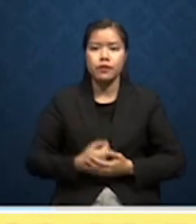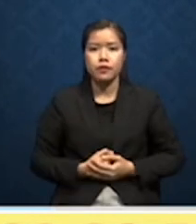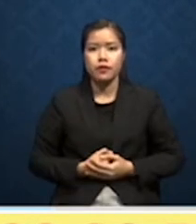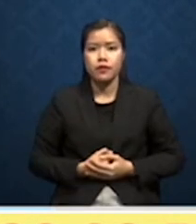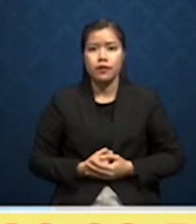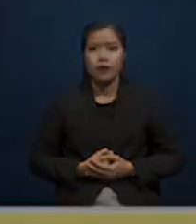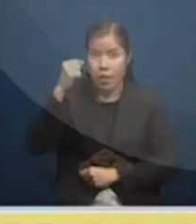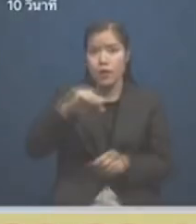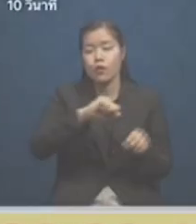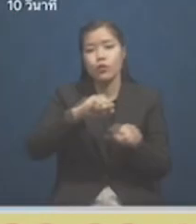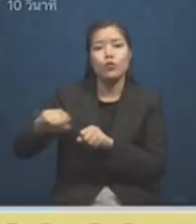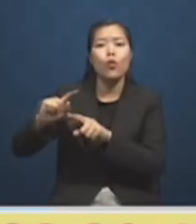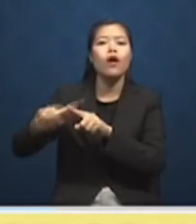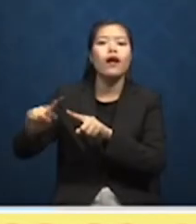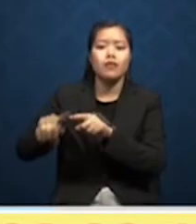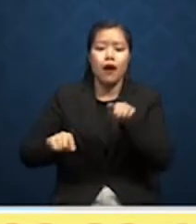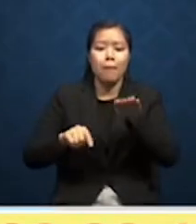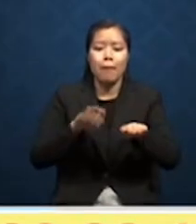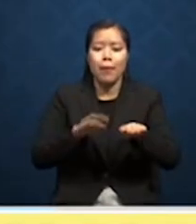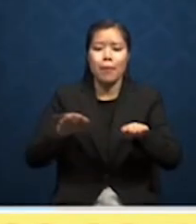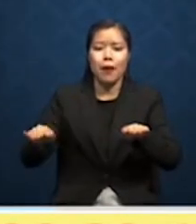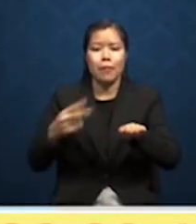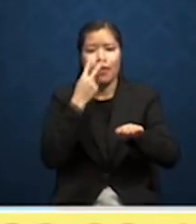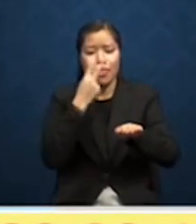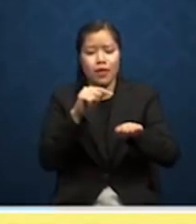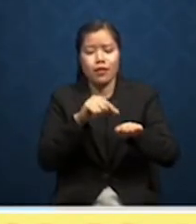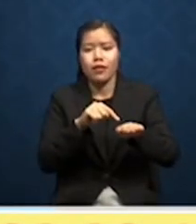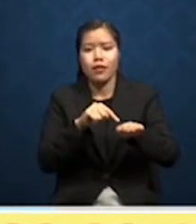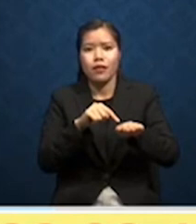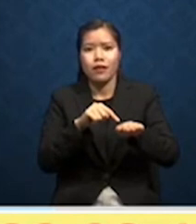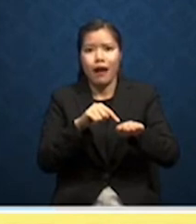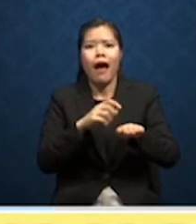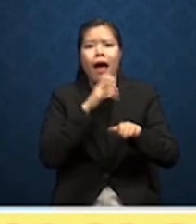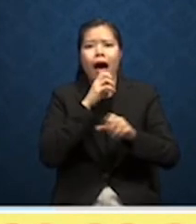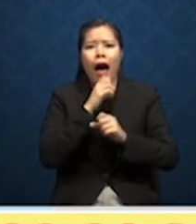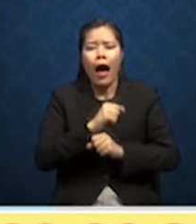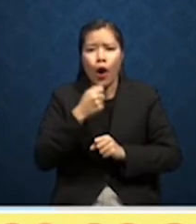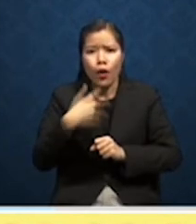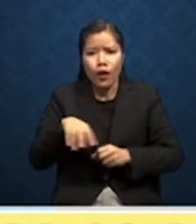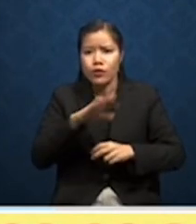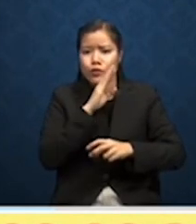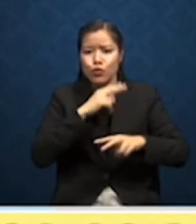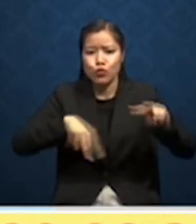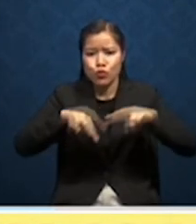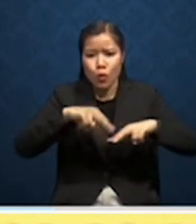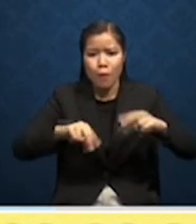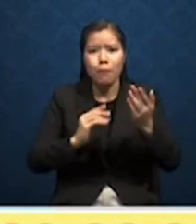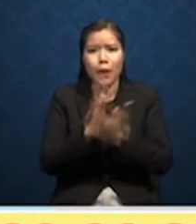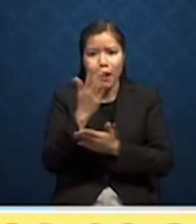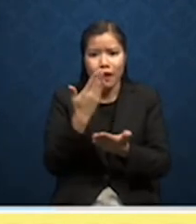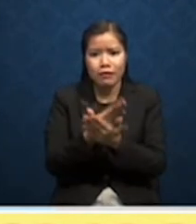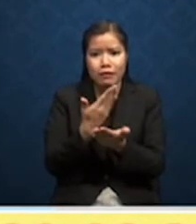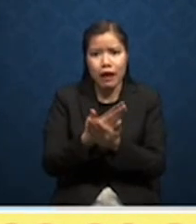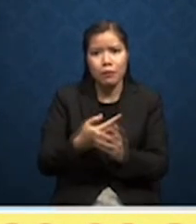างชัดเจนว่ารถของตัวเองไม่สามารถที่จะตรวจสภาพผ่านแทนที่จะอาจจะได้ต้องใช้เงินหลายหมื่นหรือเป็น